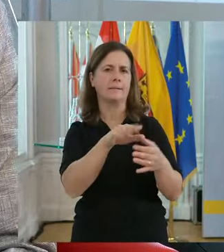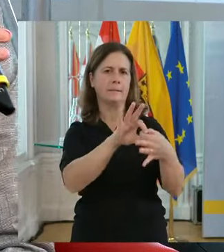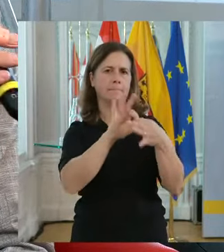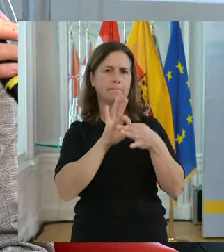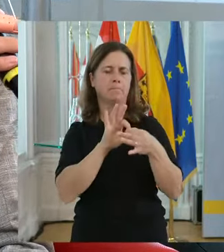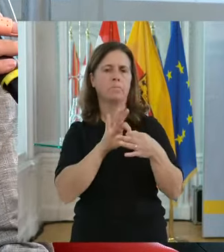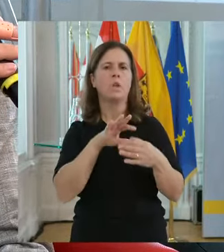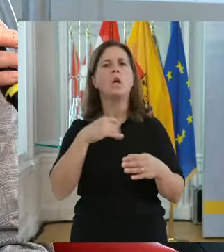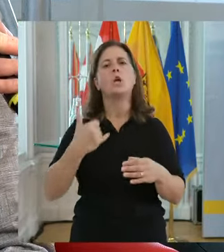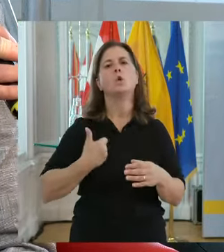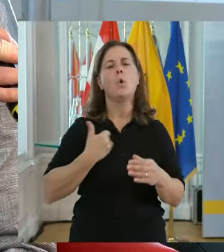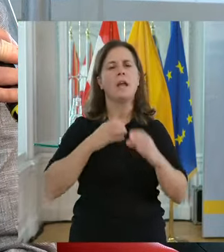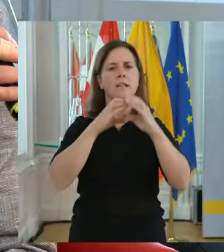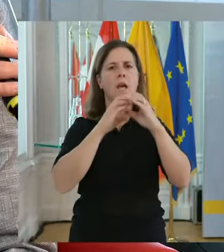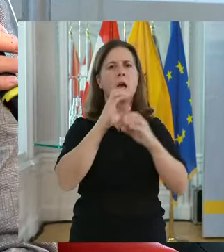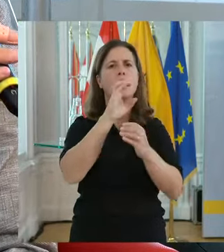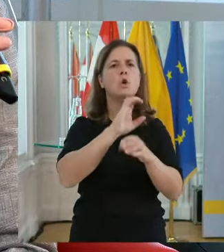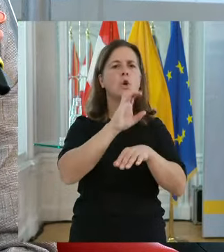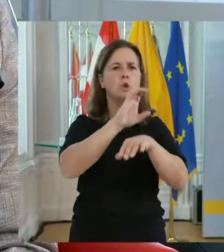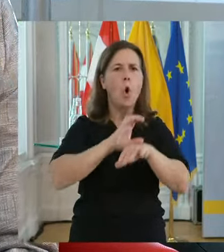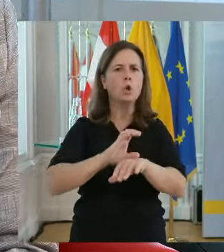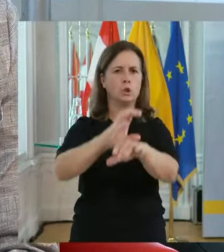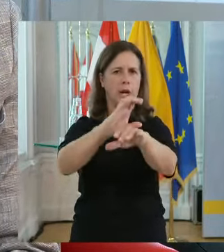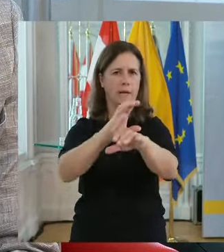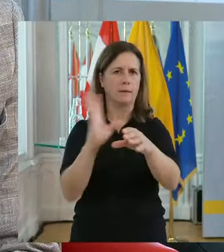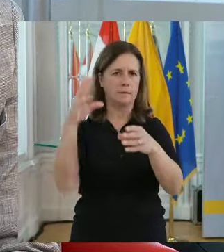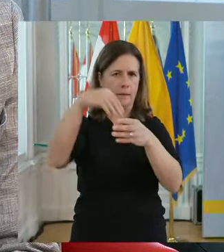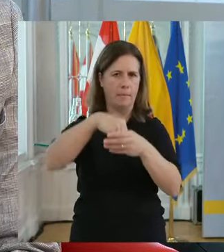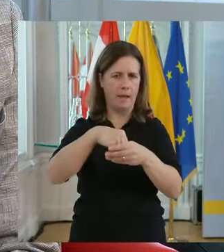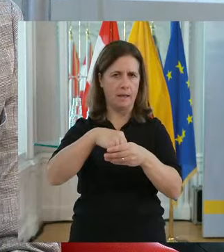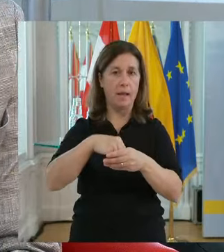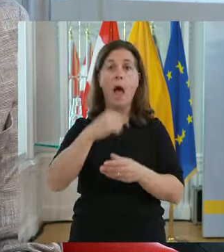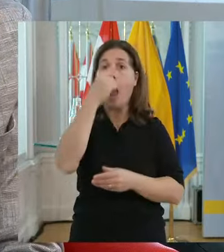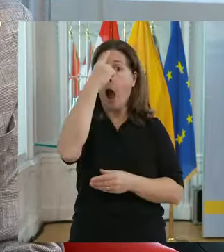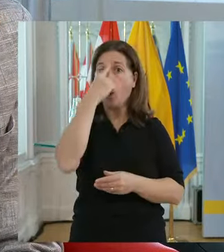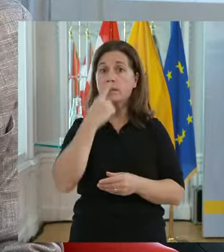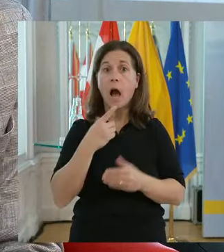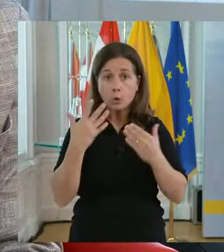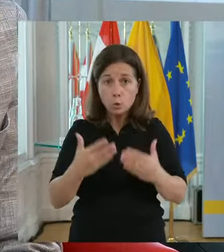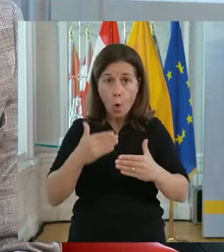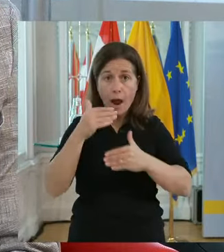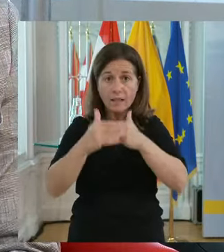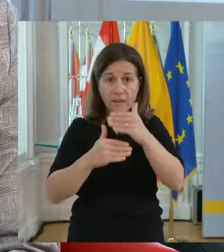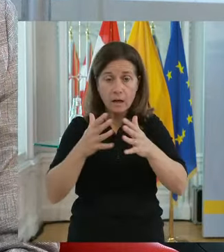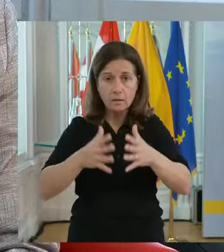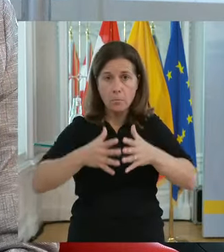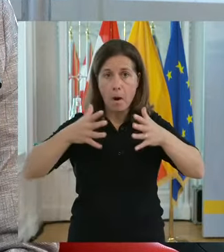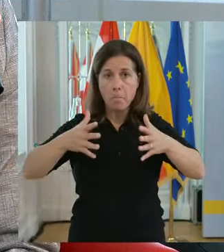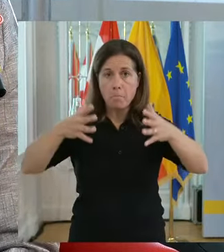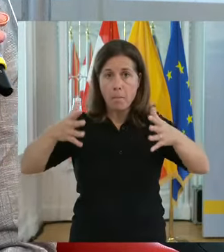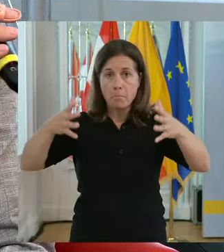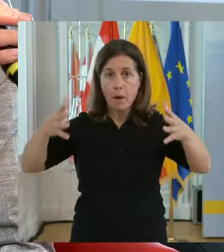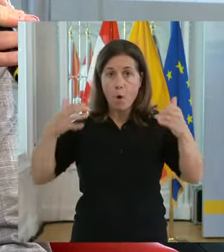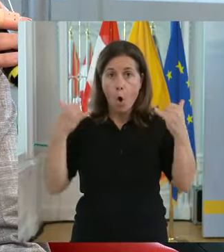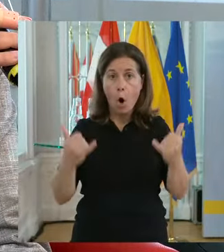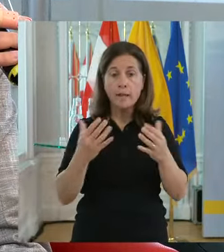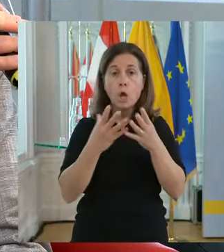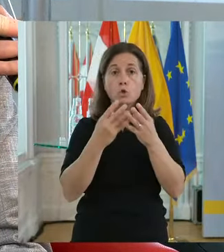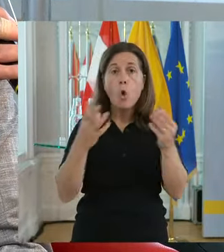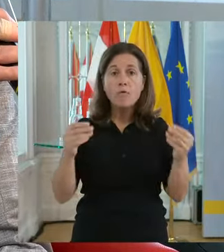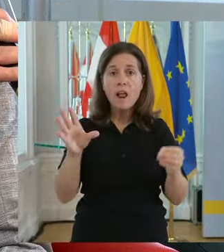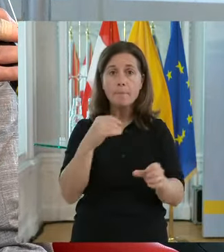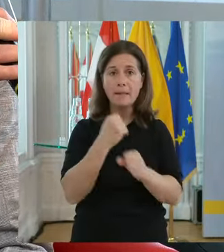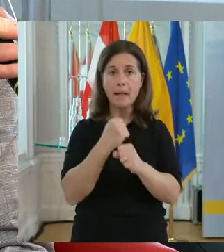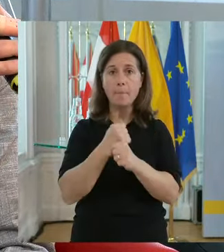Angebot Jugendcoaching verankert sind. Dass sich Autark so entwickelt, dass wir heute mit so vielen Mitarbeiterinnen